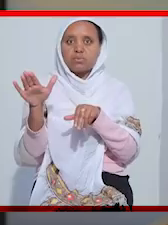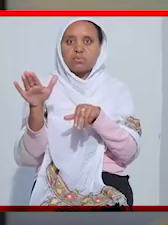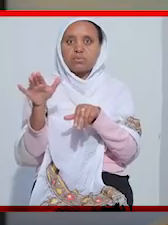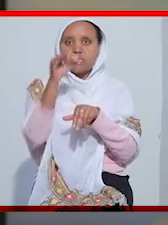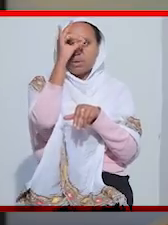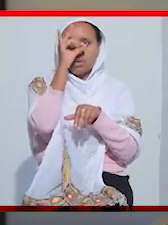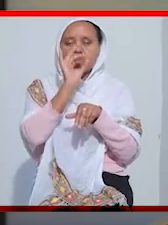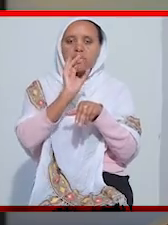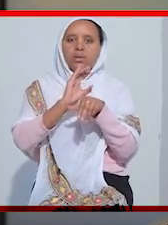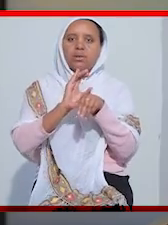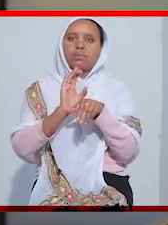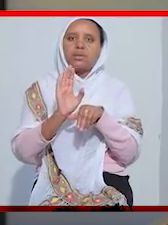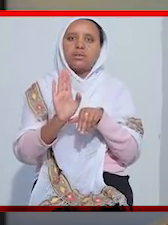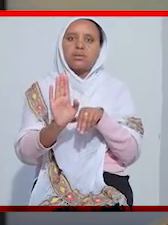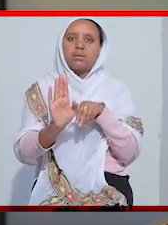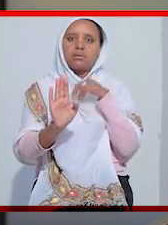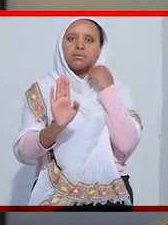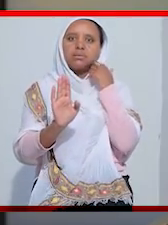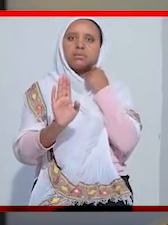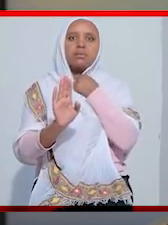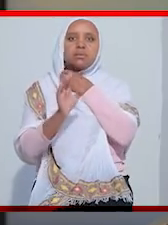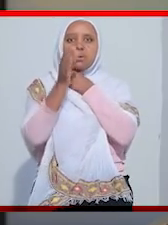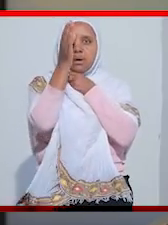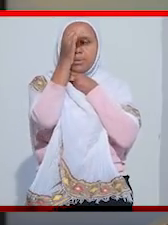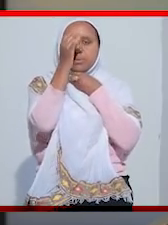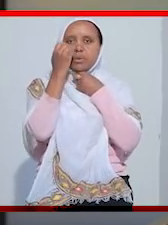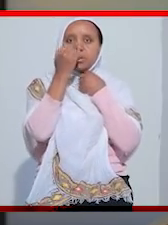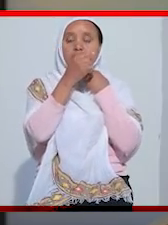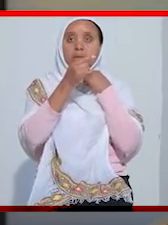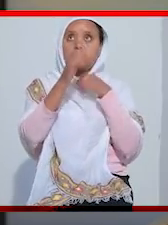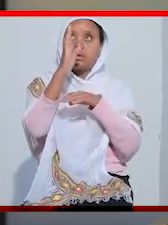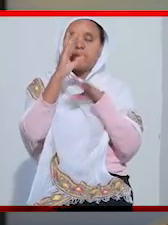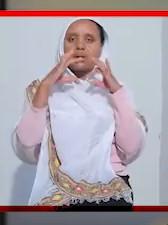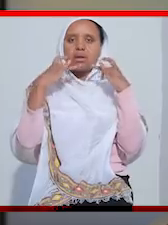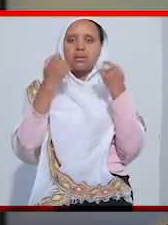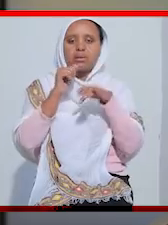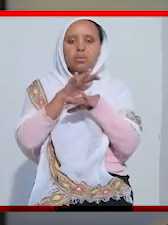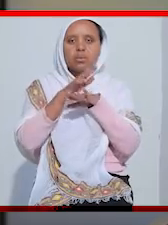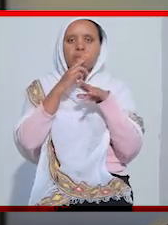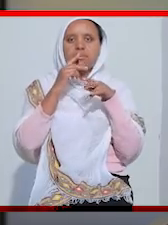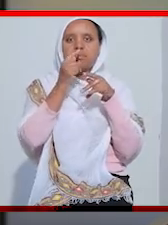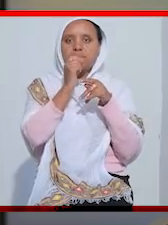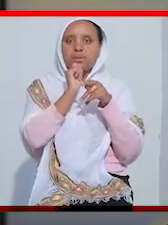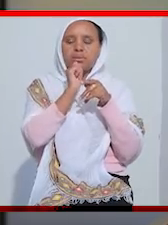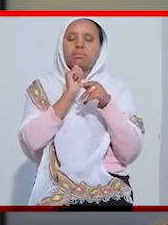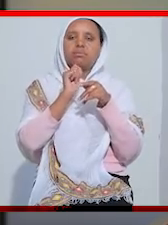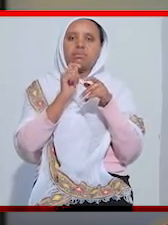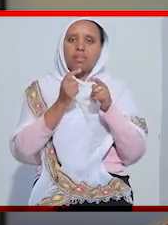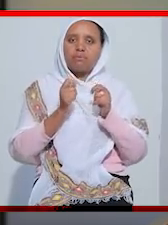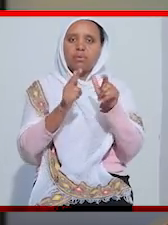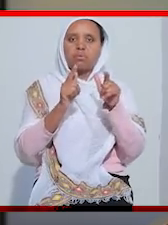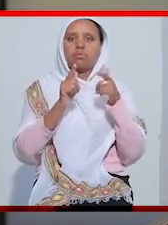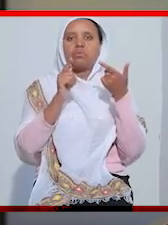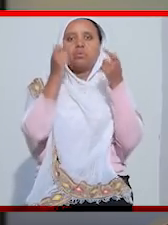ተከብራችሁ ሊቃውንተ ቤተ ክርስቲያን፣ አበው አዕይንተ እግዚአብሔር ካህናት፣ ለተልእኮ ምስጢር የምትፋጠኑ